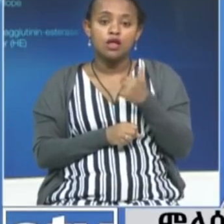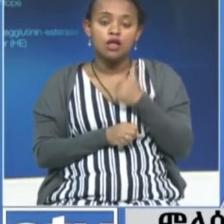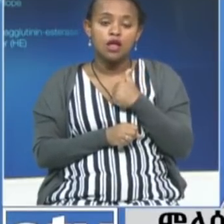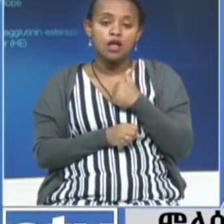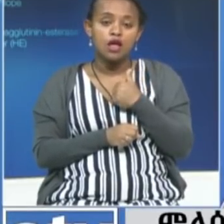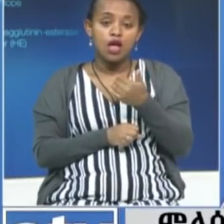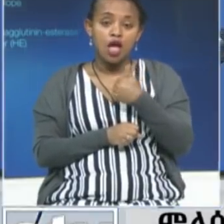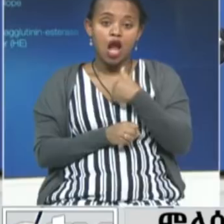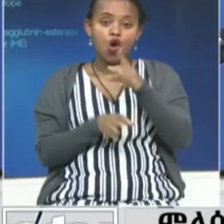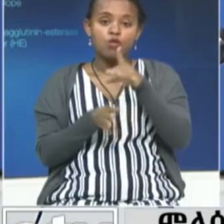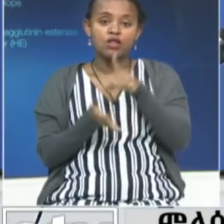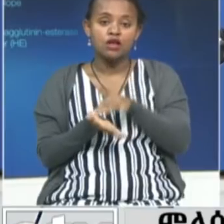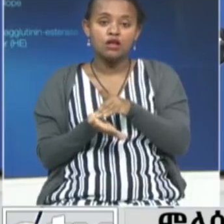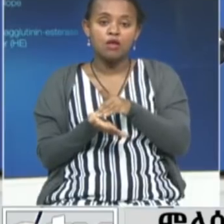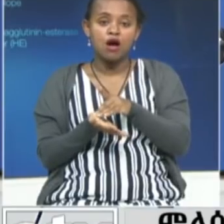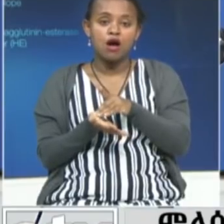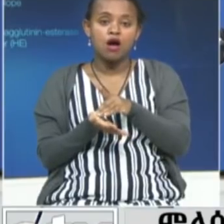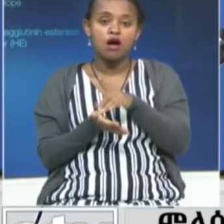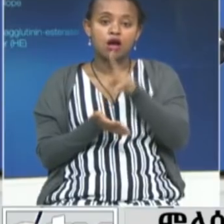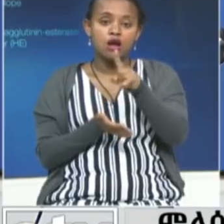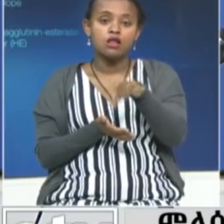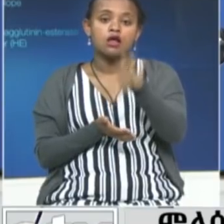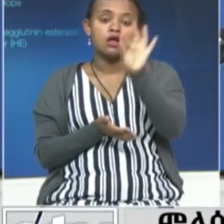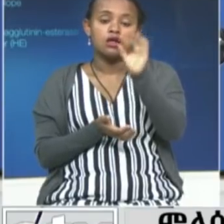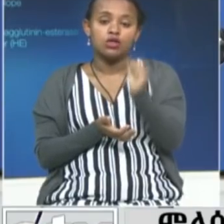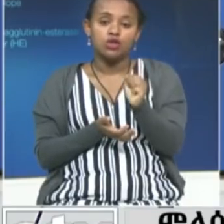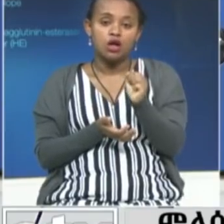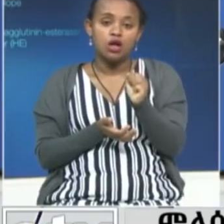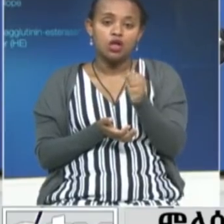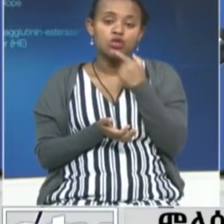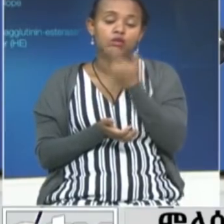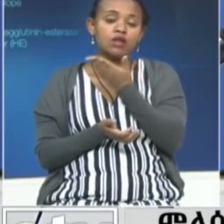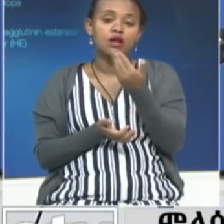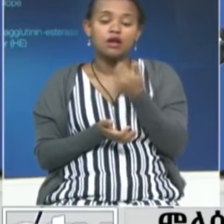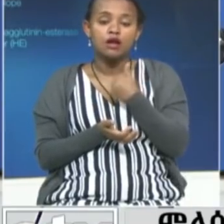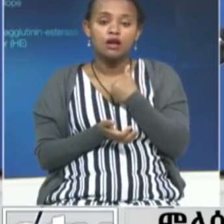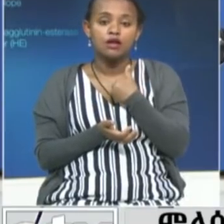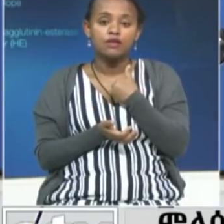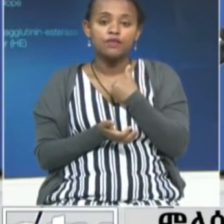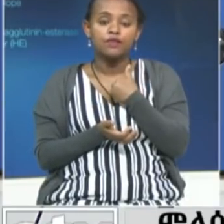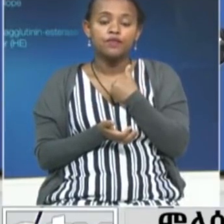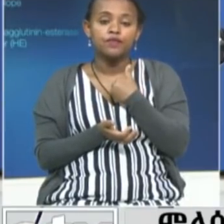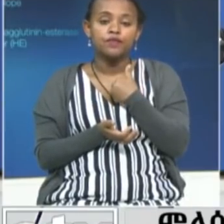ያሉበት ከተማ እናንተ ታገኙ ይችላላችሁ የሚል ነገር አስቤ ነው